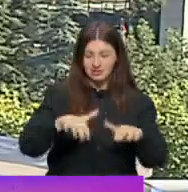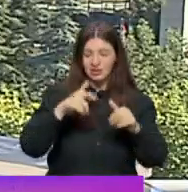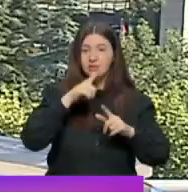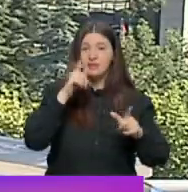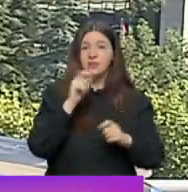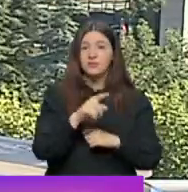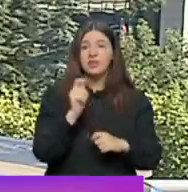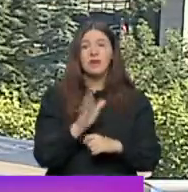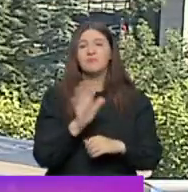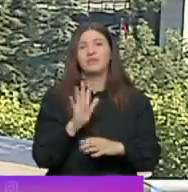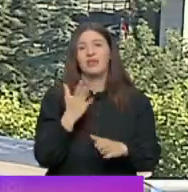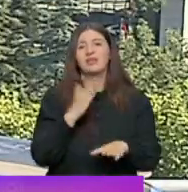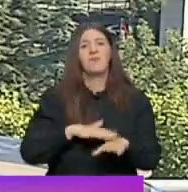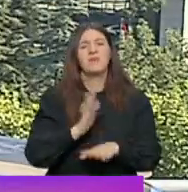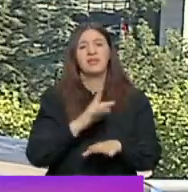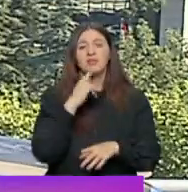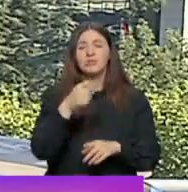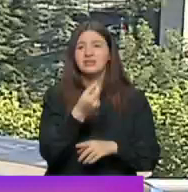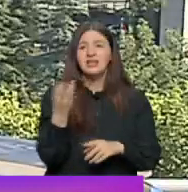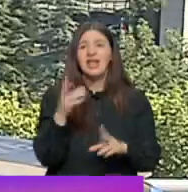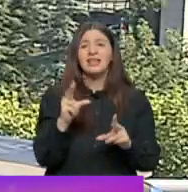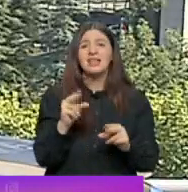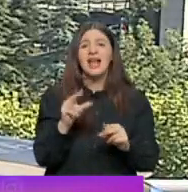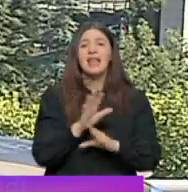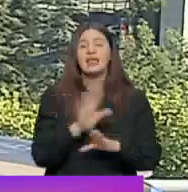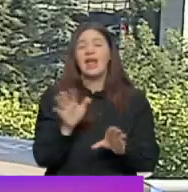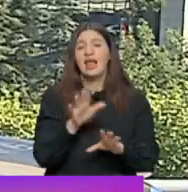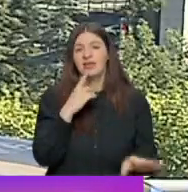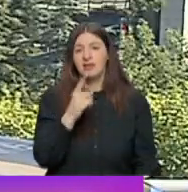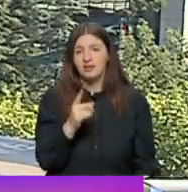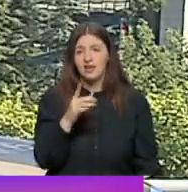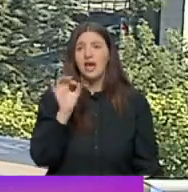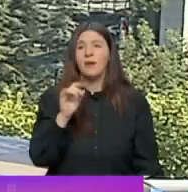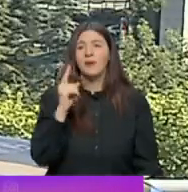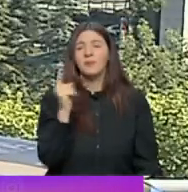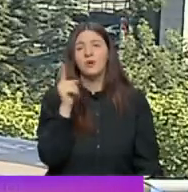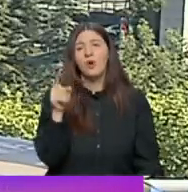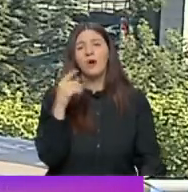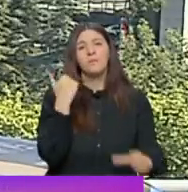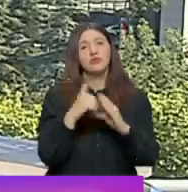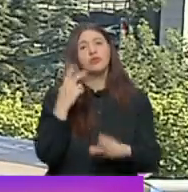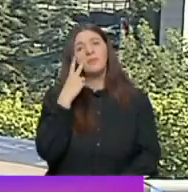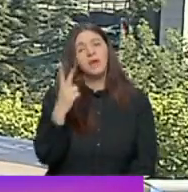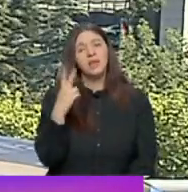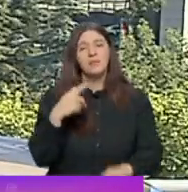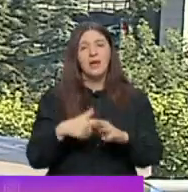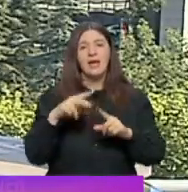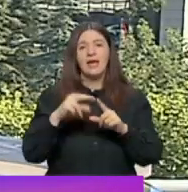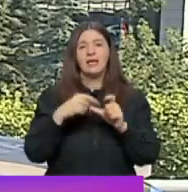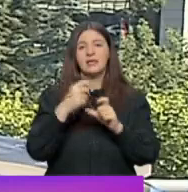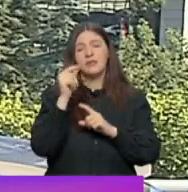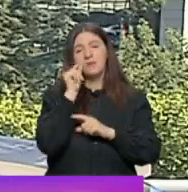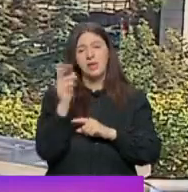seslendi. Yapmayın, etmeyin. Burada bu rakamlar yeterli değil dedi. Hemen bir o mesajlarına bakalım Engin Altay'ın.